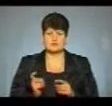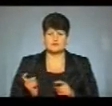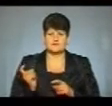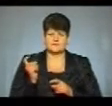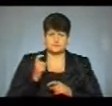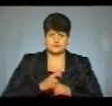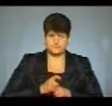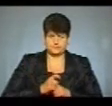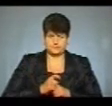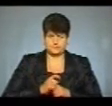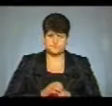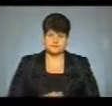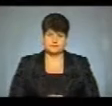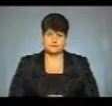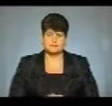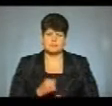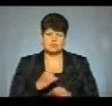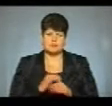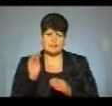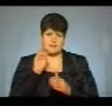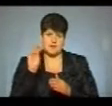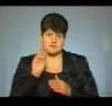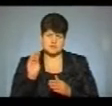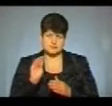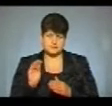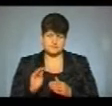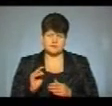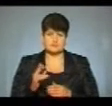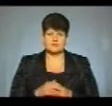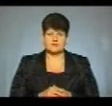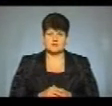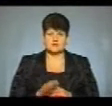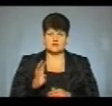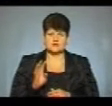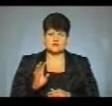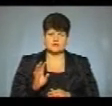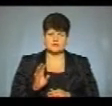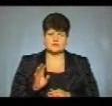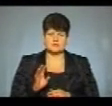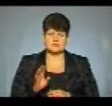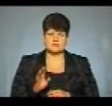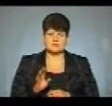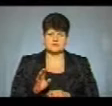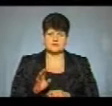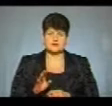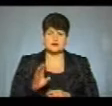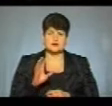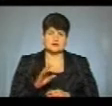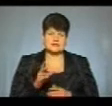замок, робили написи, поновили написи ЗТП 457, тобто закрита трансформаторна підстанція